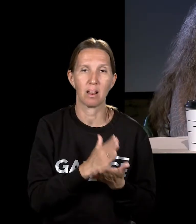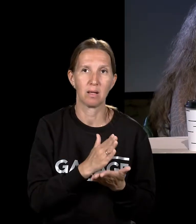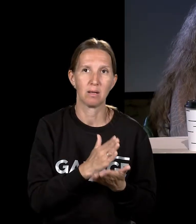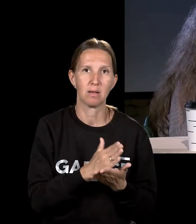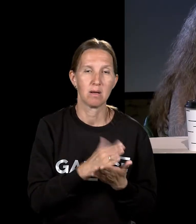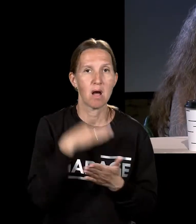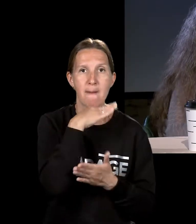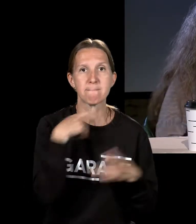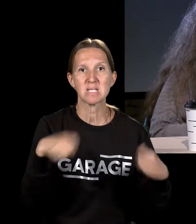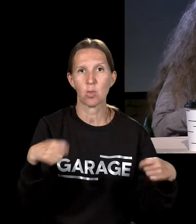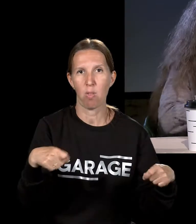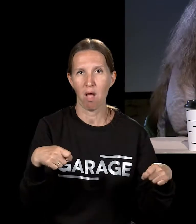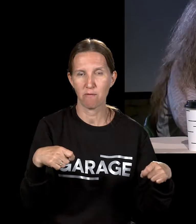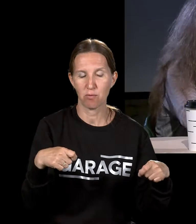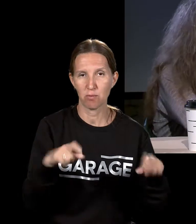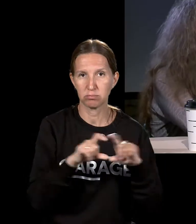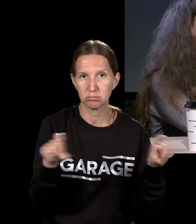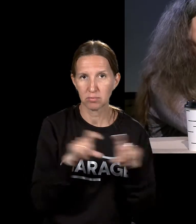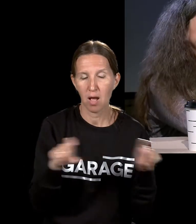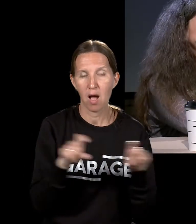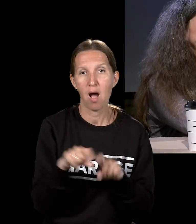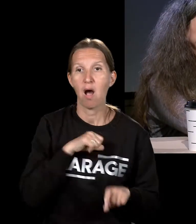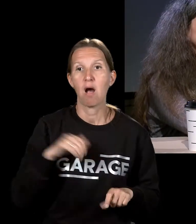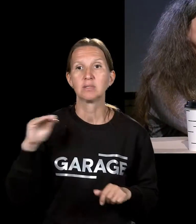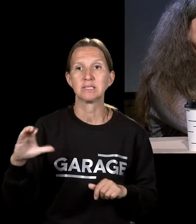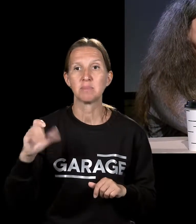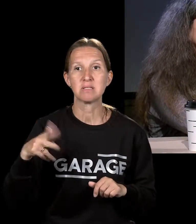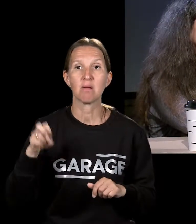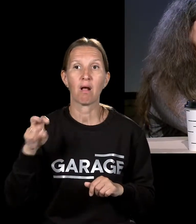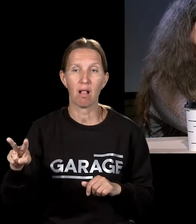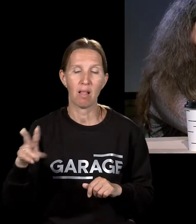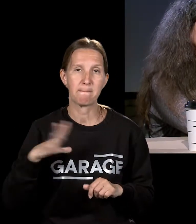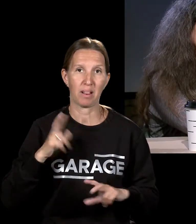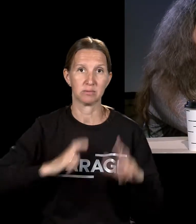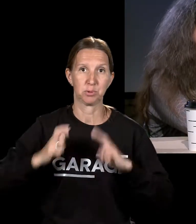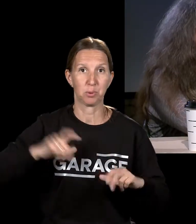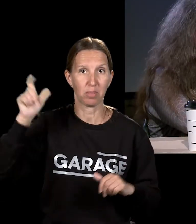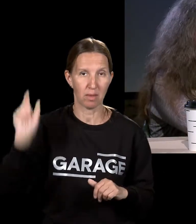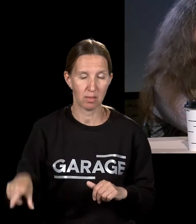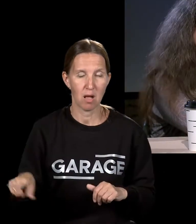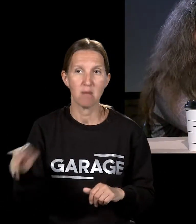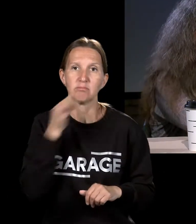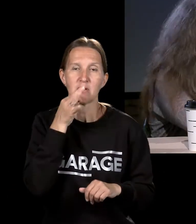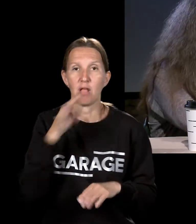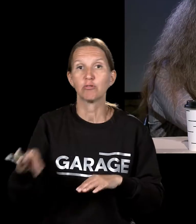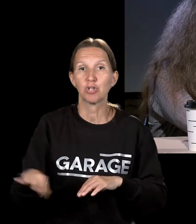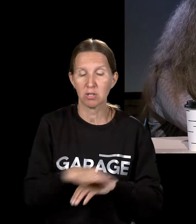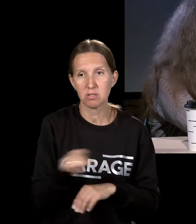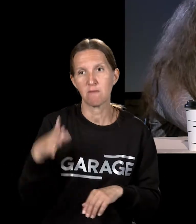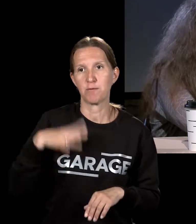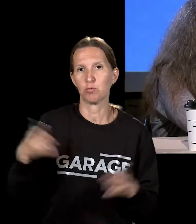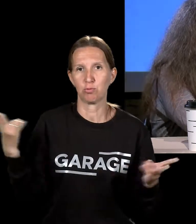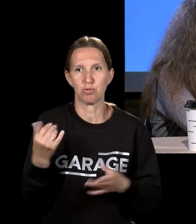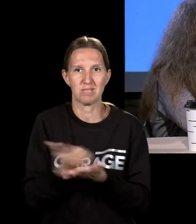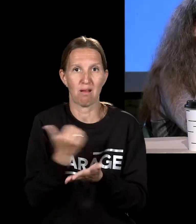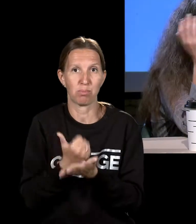мясную лавку. Сам Сигал, который, будучи студентом, очень рано женился и был вынужден зарабатывать на